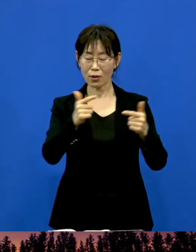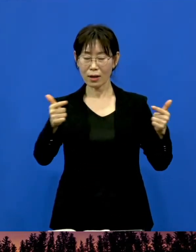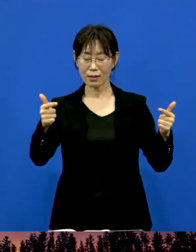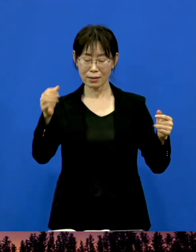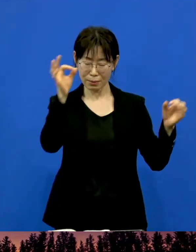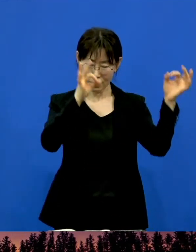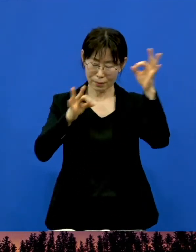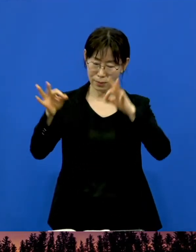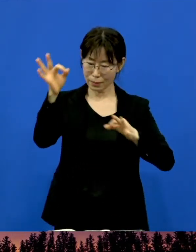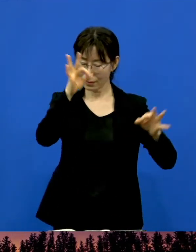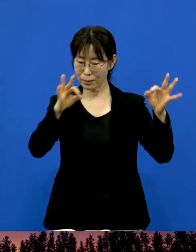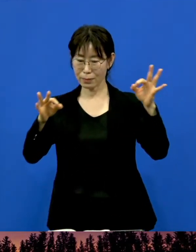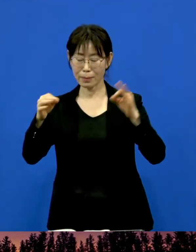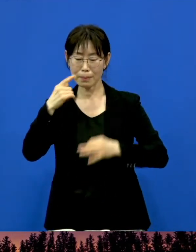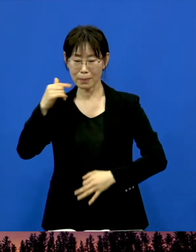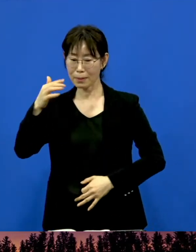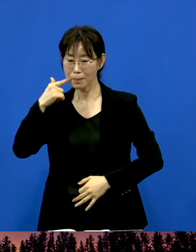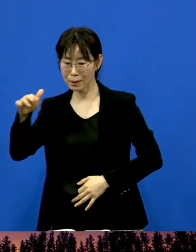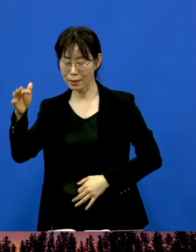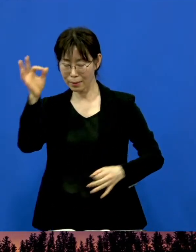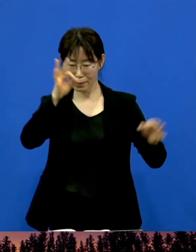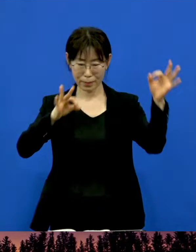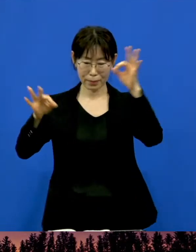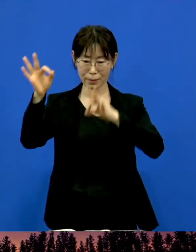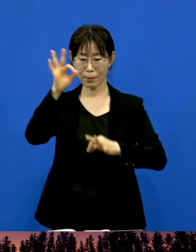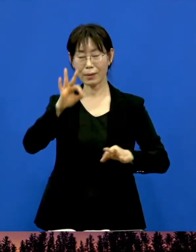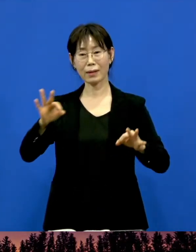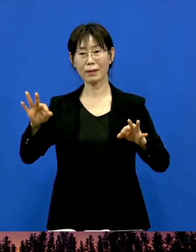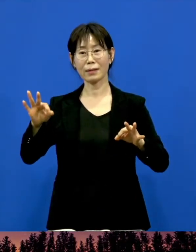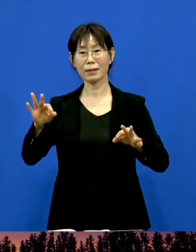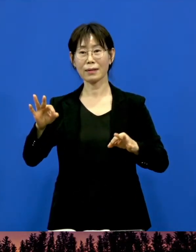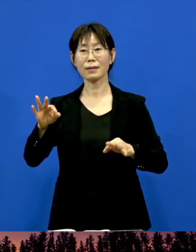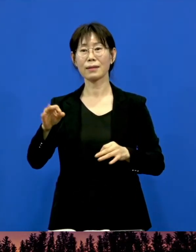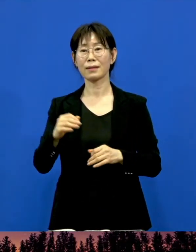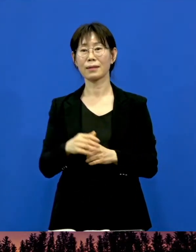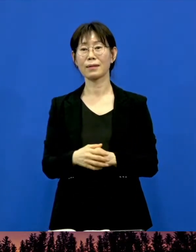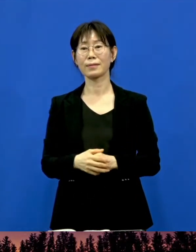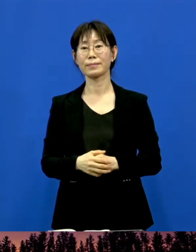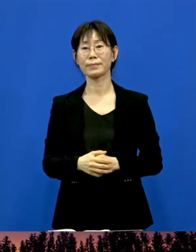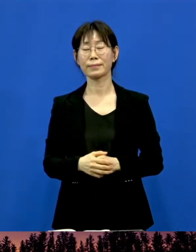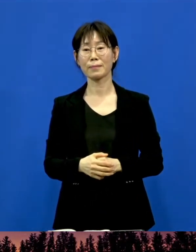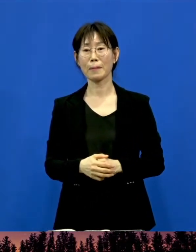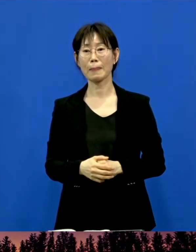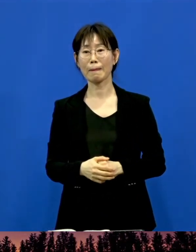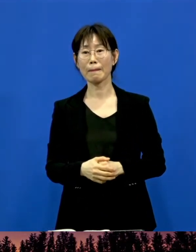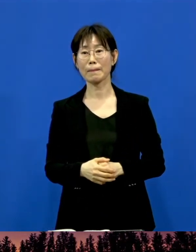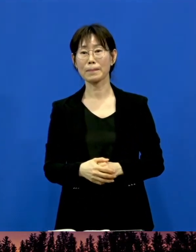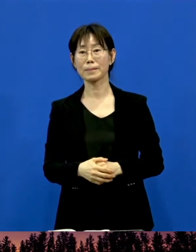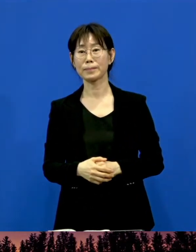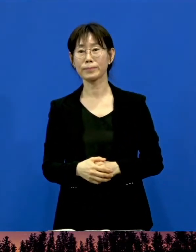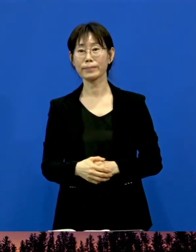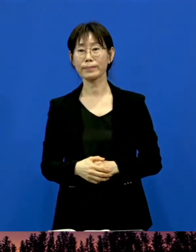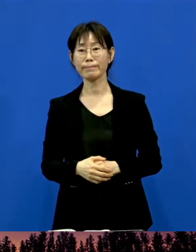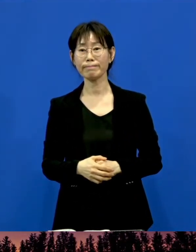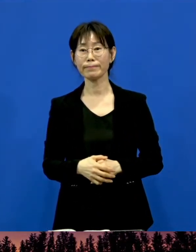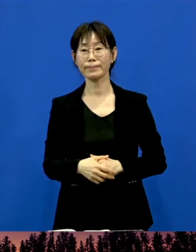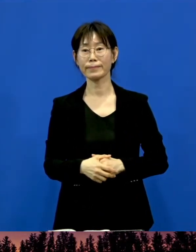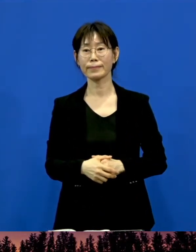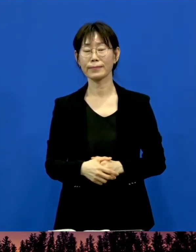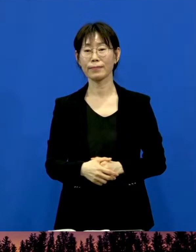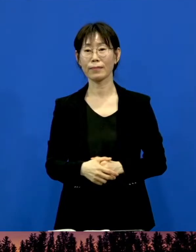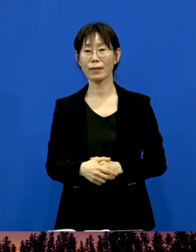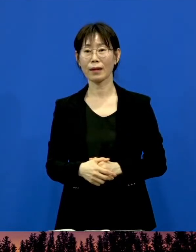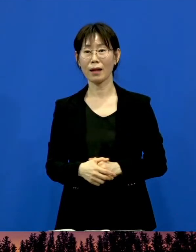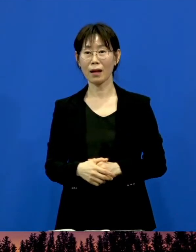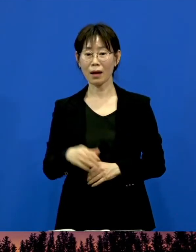엉덩이에 빠지는 것입니다. 여러분 한국 사회는 이 도파민을 지나치게 추구하는 사회예요.